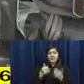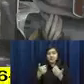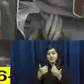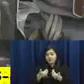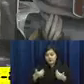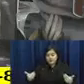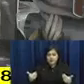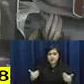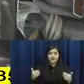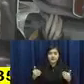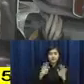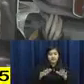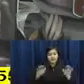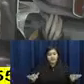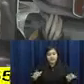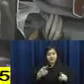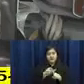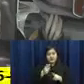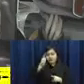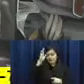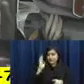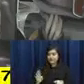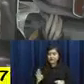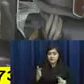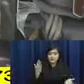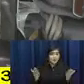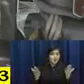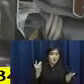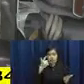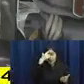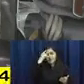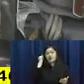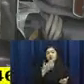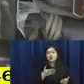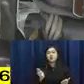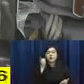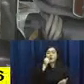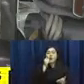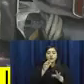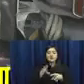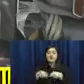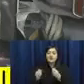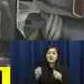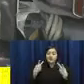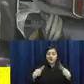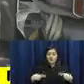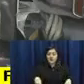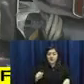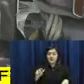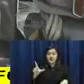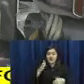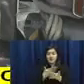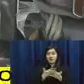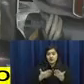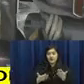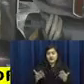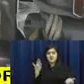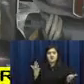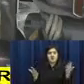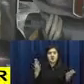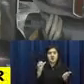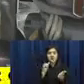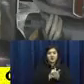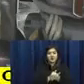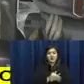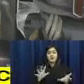Panginoon. Baka dahilan sa ating pagbibigay ay yun din ang sumira ng